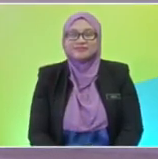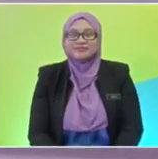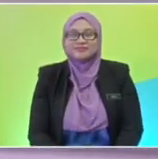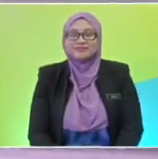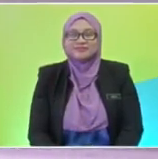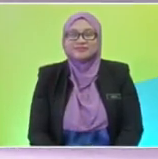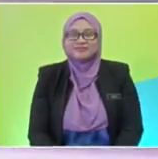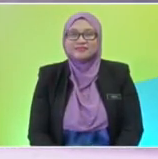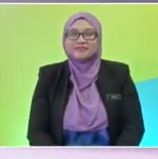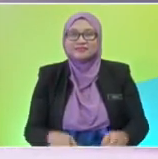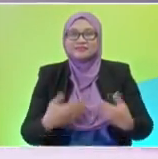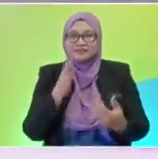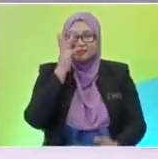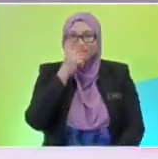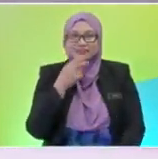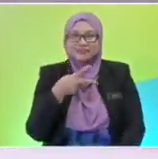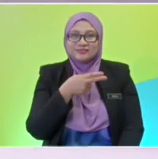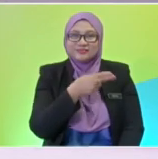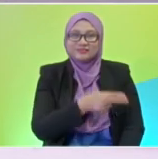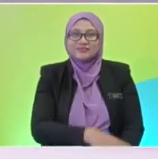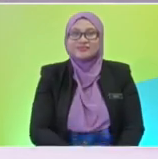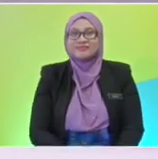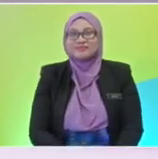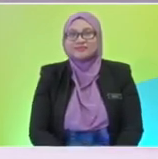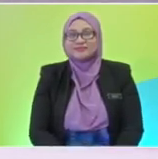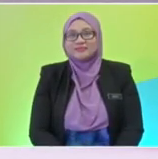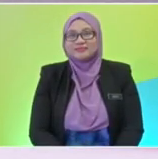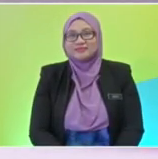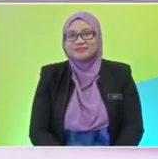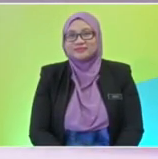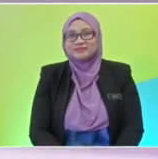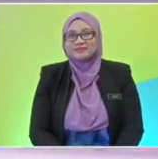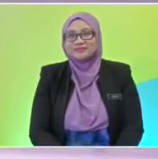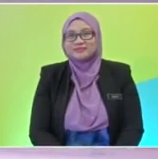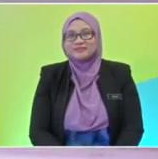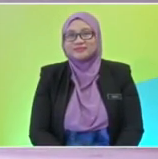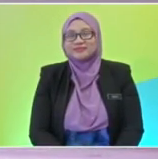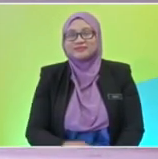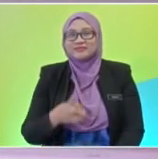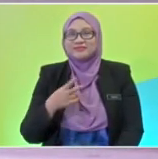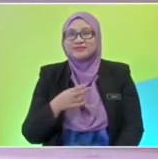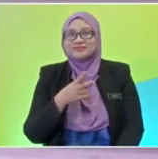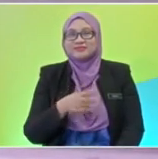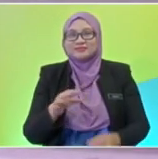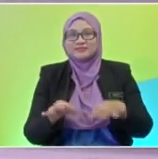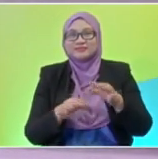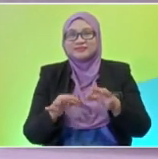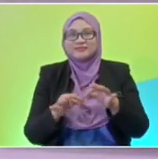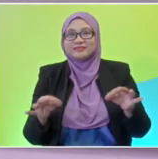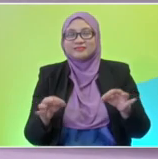lagi cantik terus kita potong Oke kita potong kita ikat sini